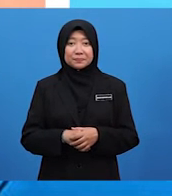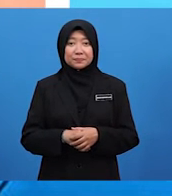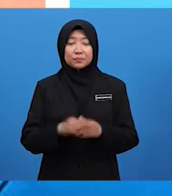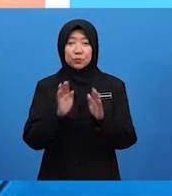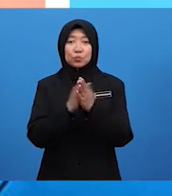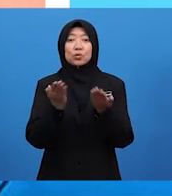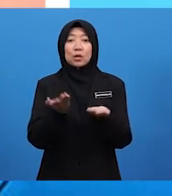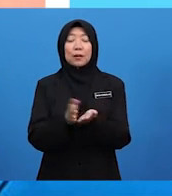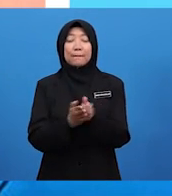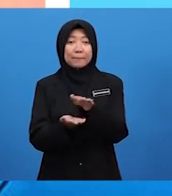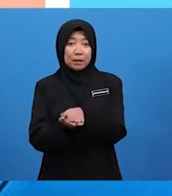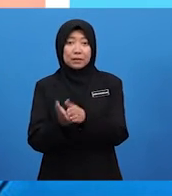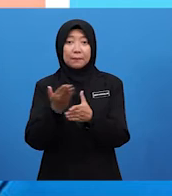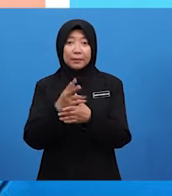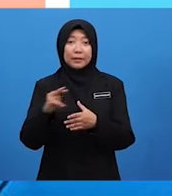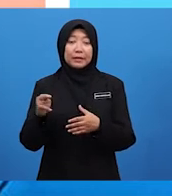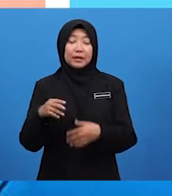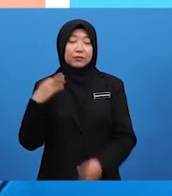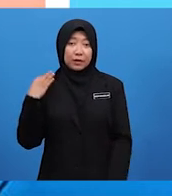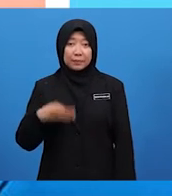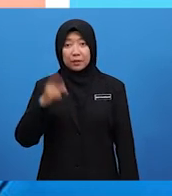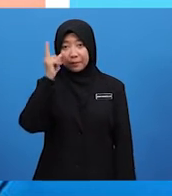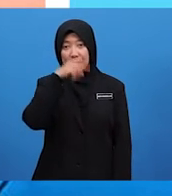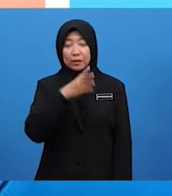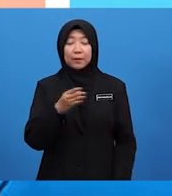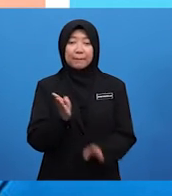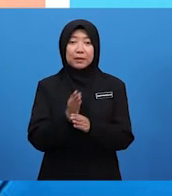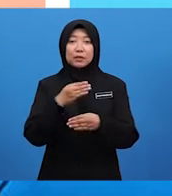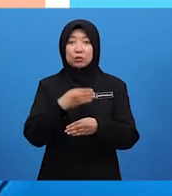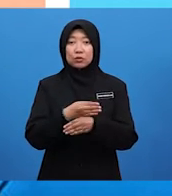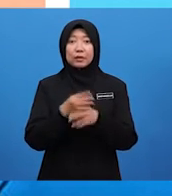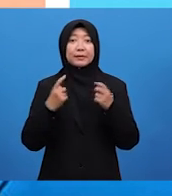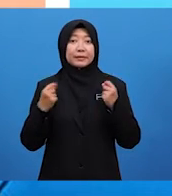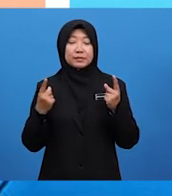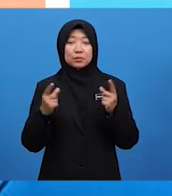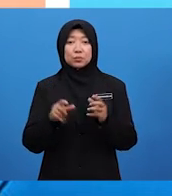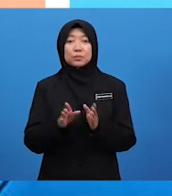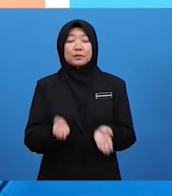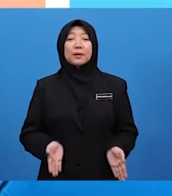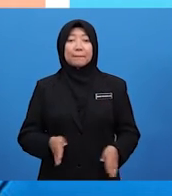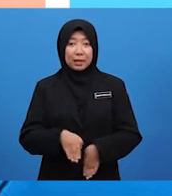Buka lipatan bahagian fabrik hadapan dan bentukkan lisu terbalik.